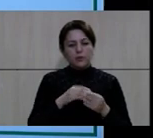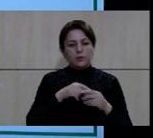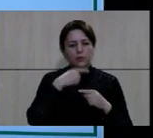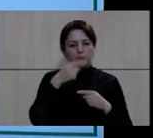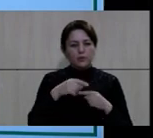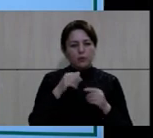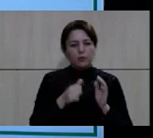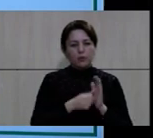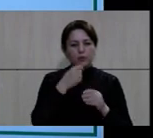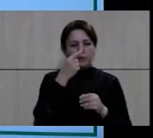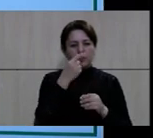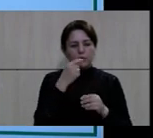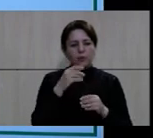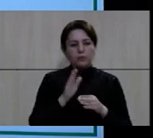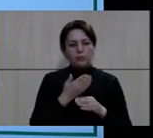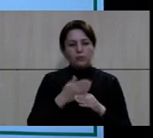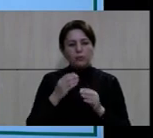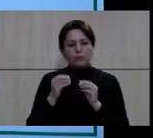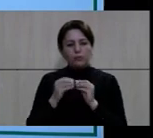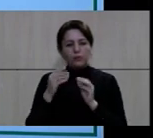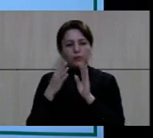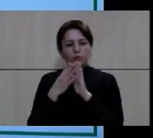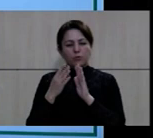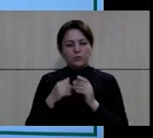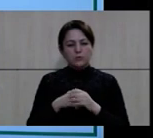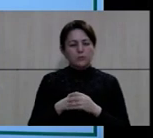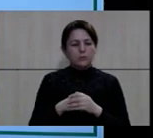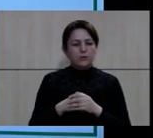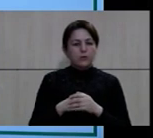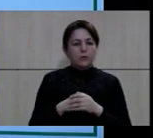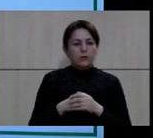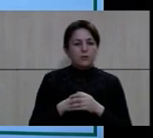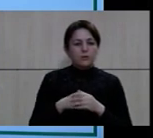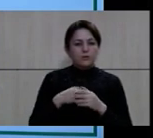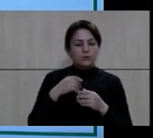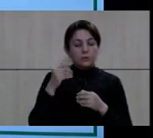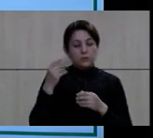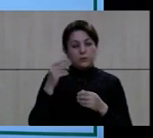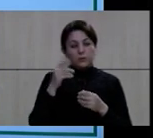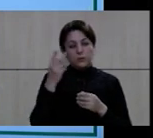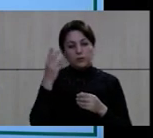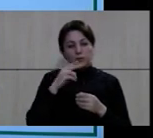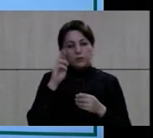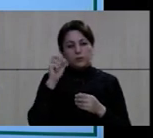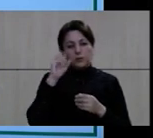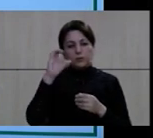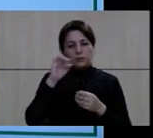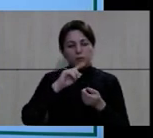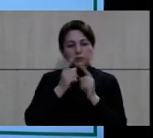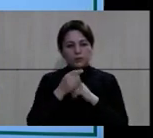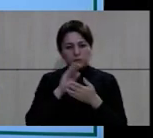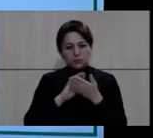Keyingisi 6 dan 1 bo'lib 10 dan 9. Darhol ikkinchi kasrni teskarisini yozing,